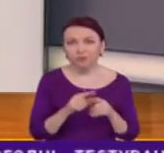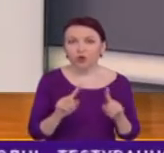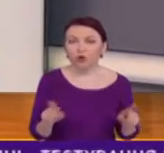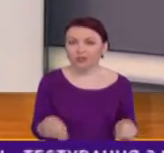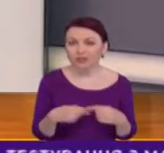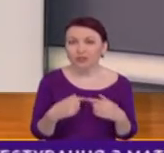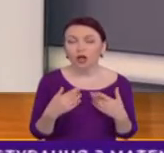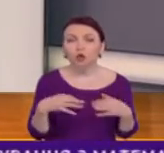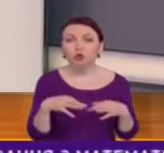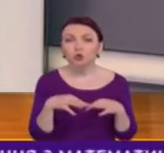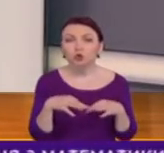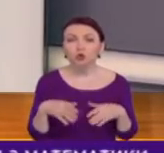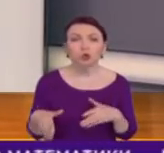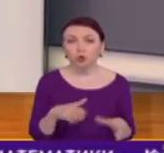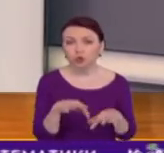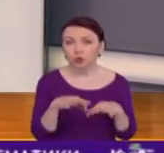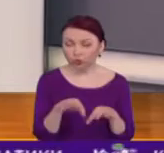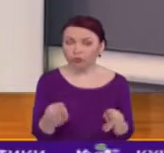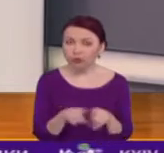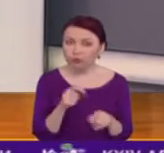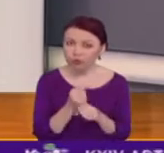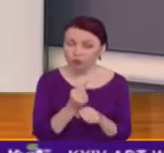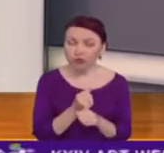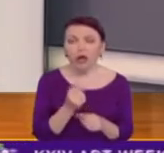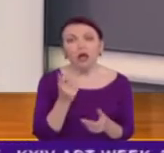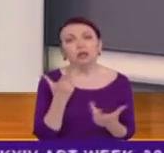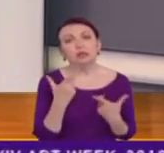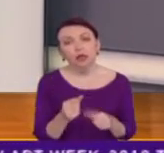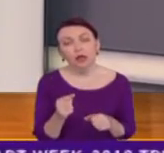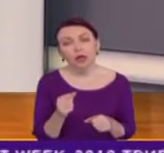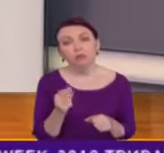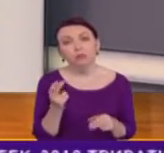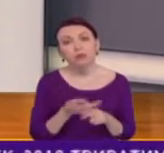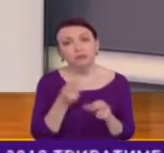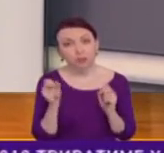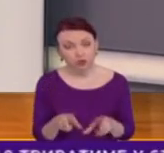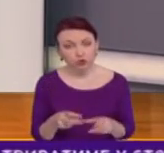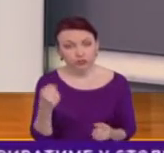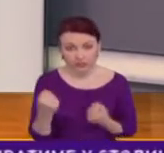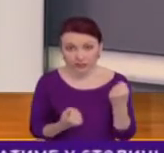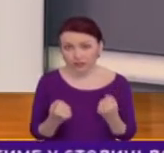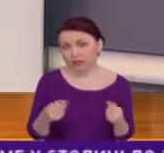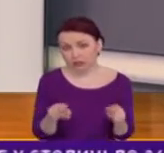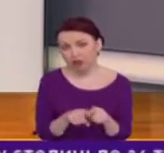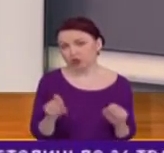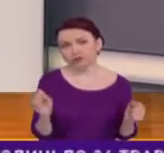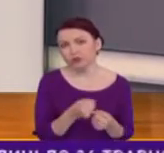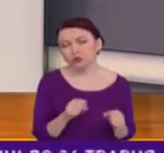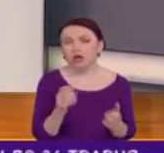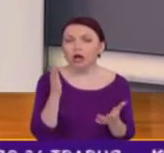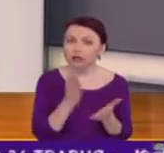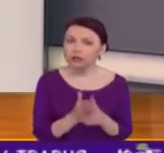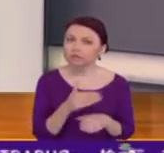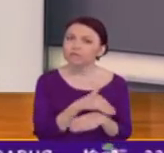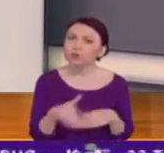руху так пророблена, що там небезпечно, там безпечно їздити при такій швидкості. Так? А є вулиці,